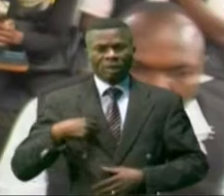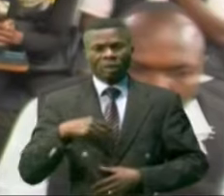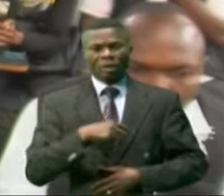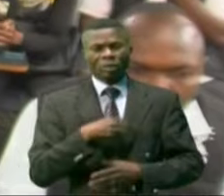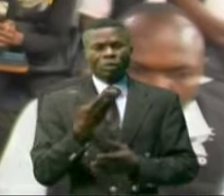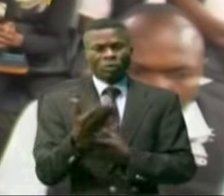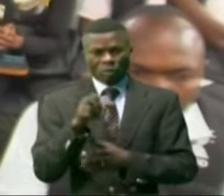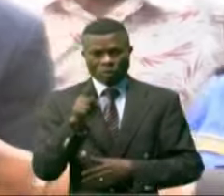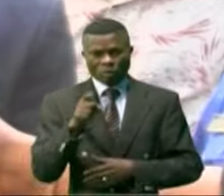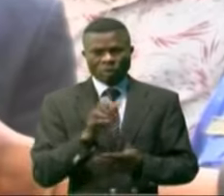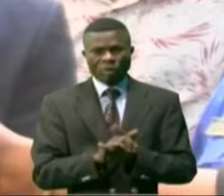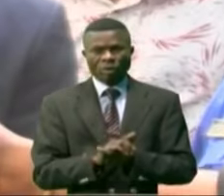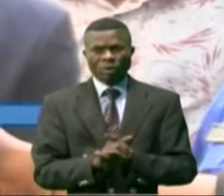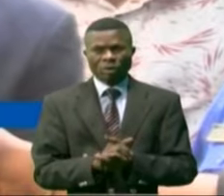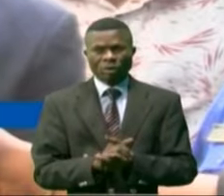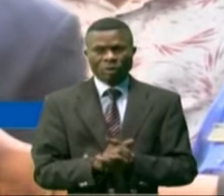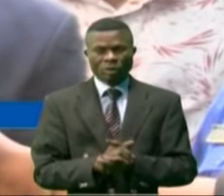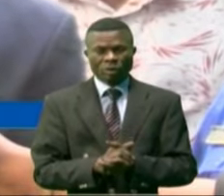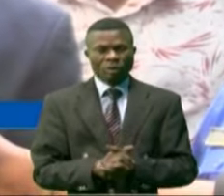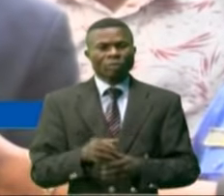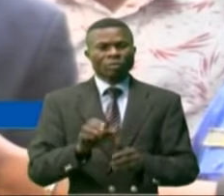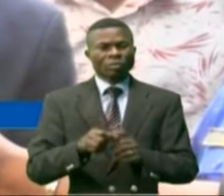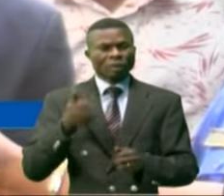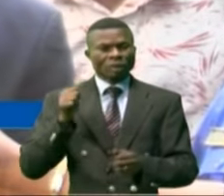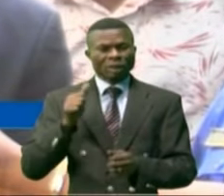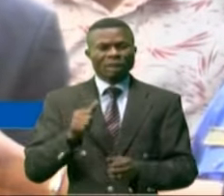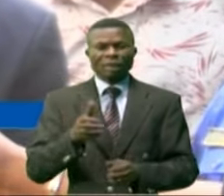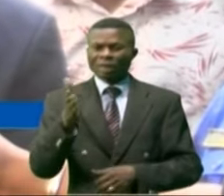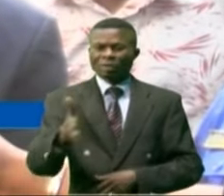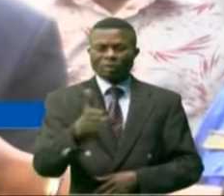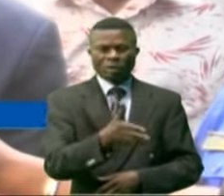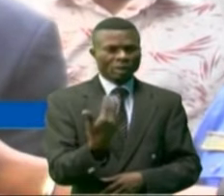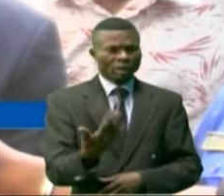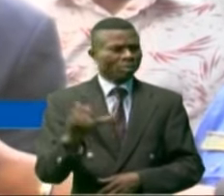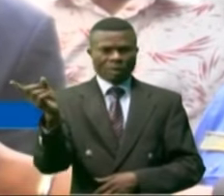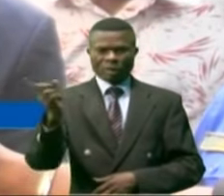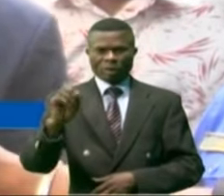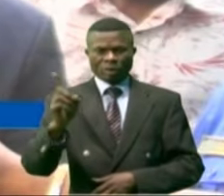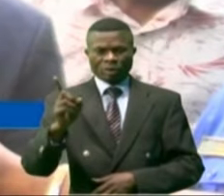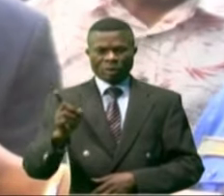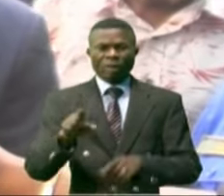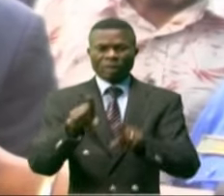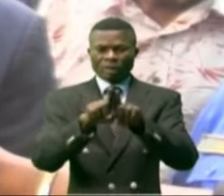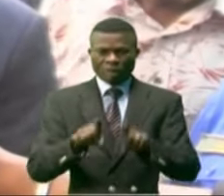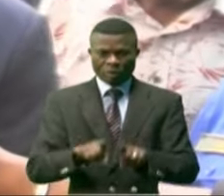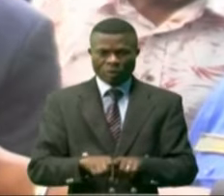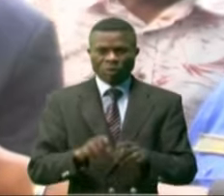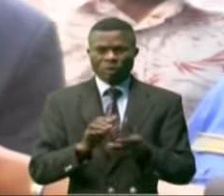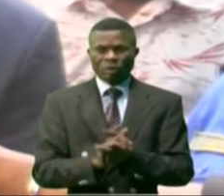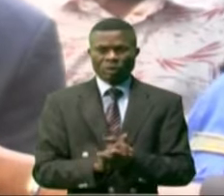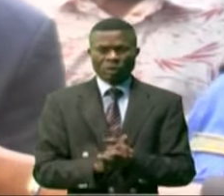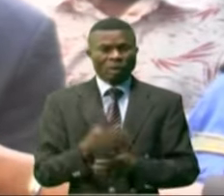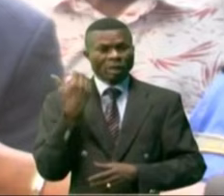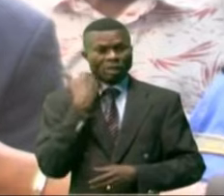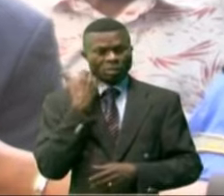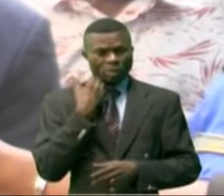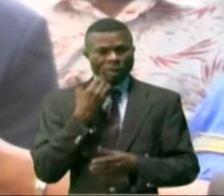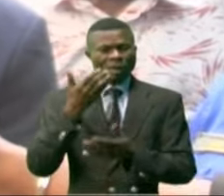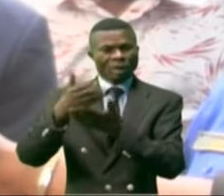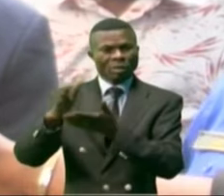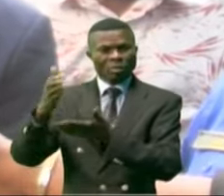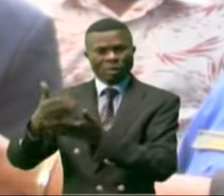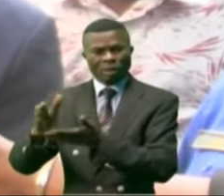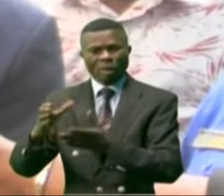différents médecins que nous avons. Évitons les salutations à main nue. Cette maladie se transmet